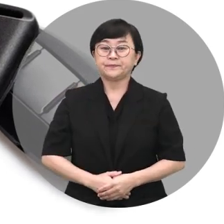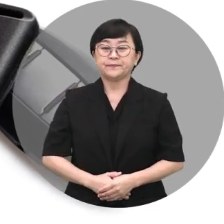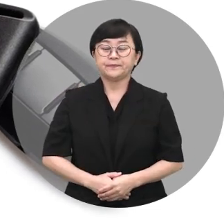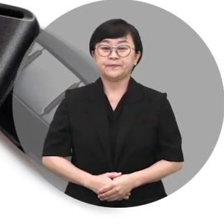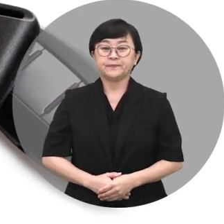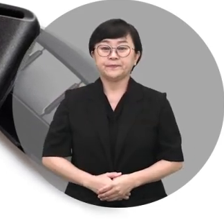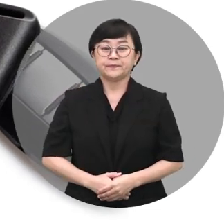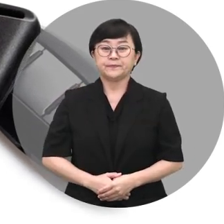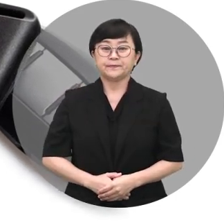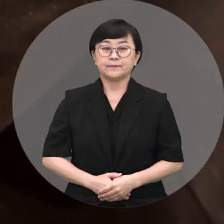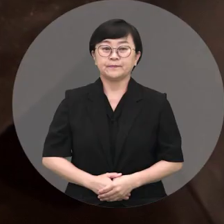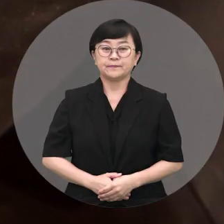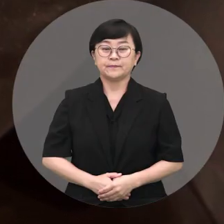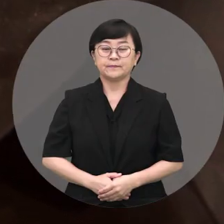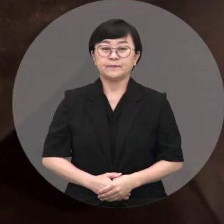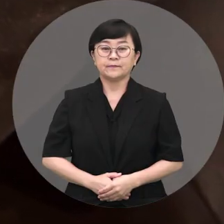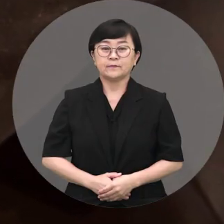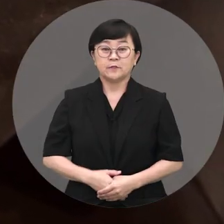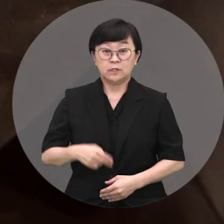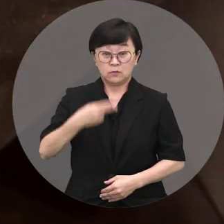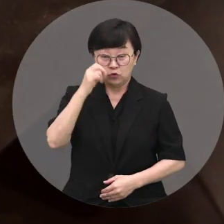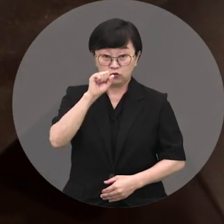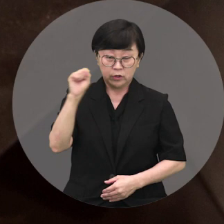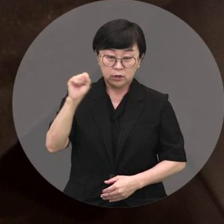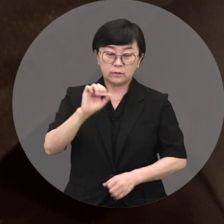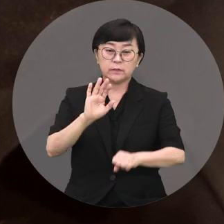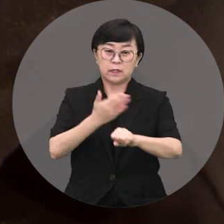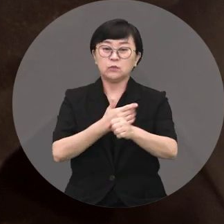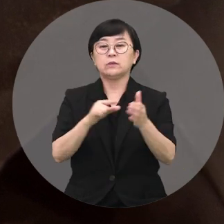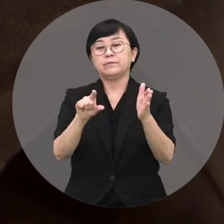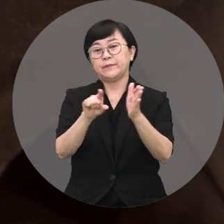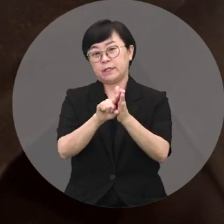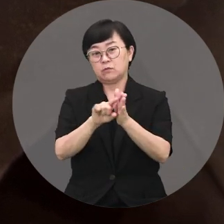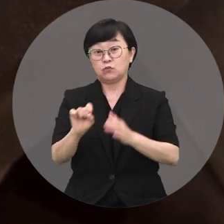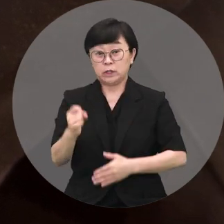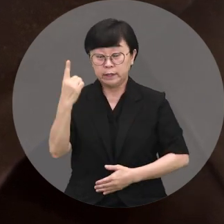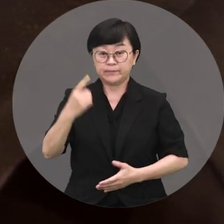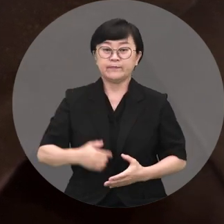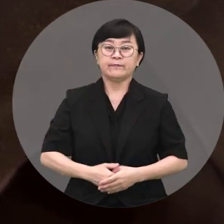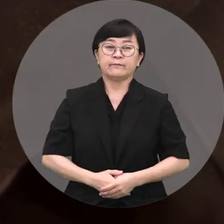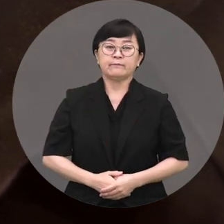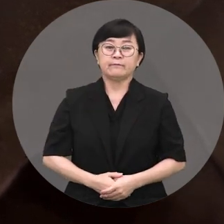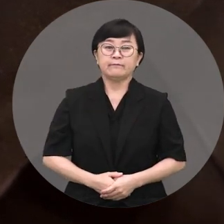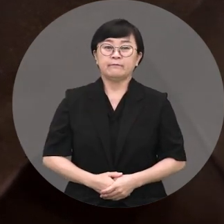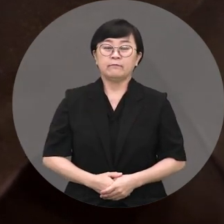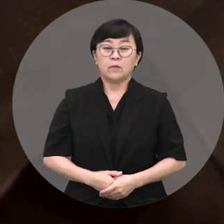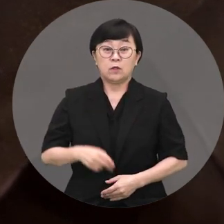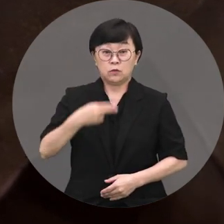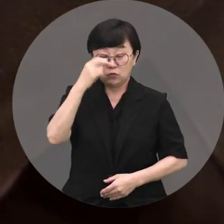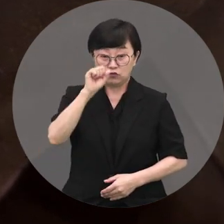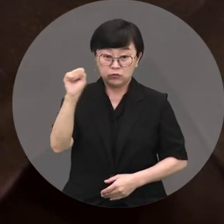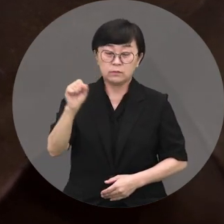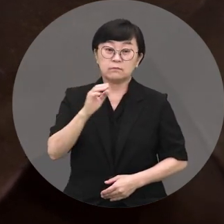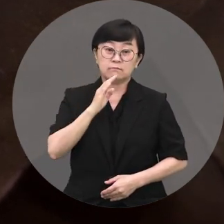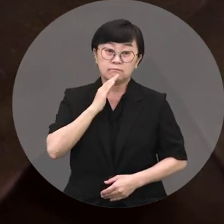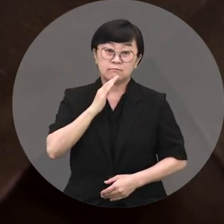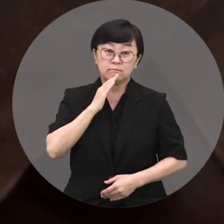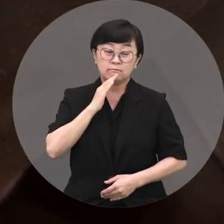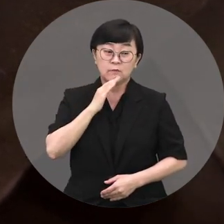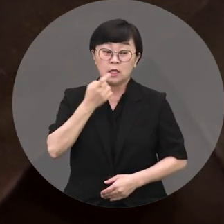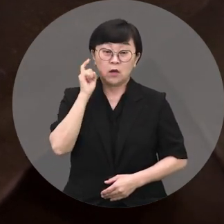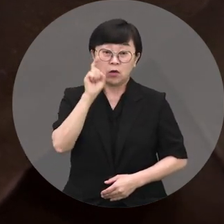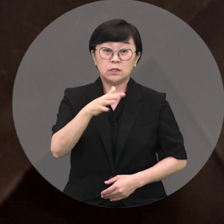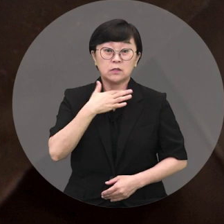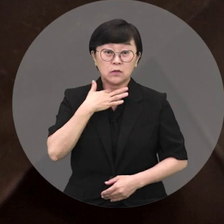알아볼 텐데요. 바로 음주운전자들의 잘못된 신념 때문입니다. 음주운전을 했지만 단속이